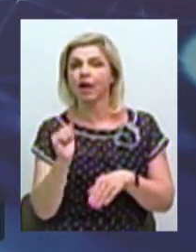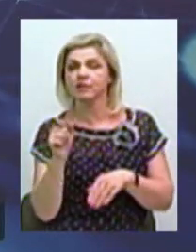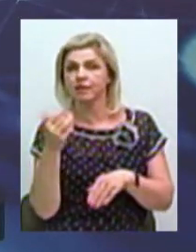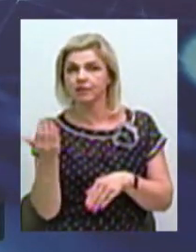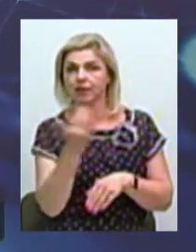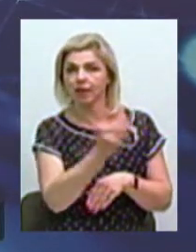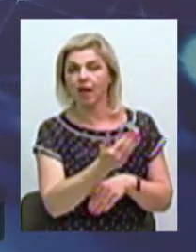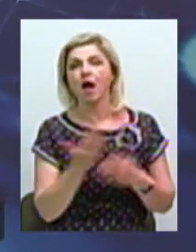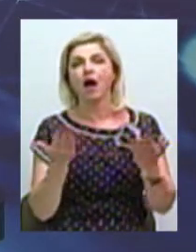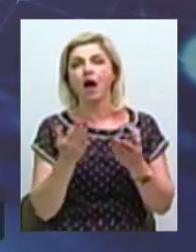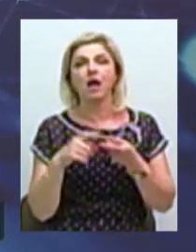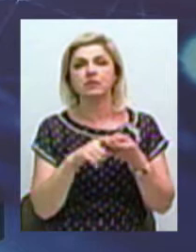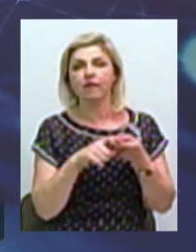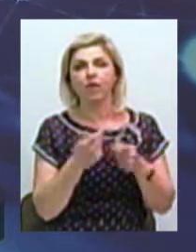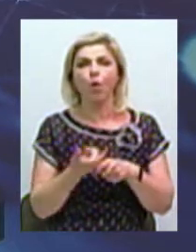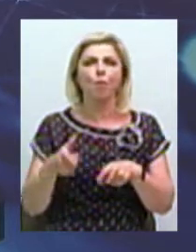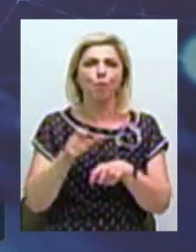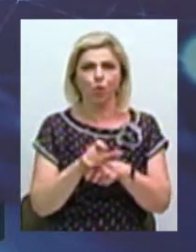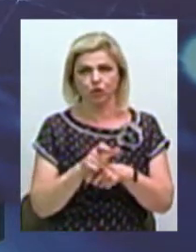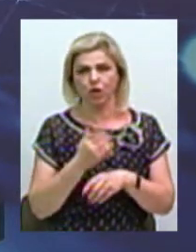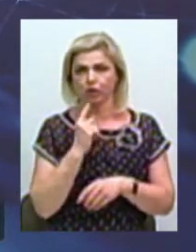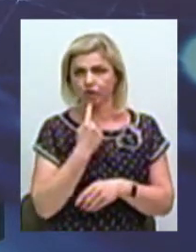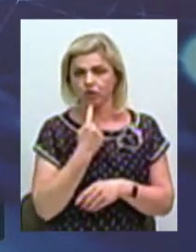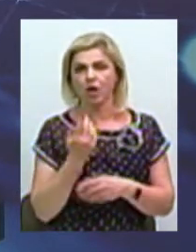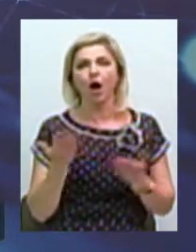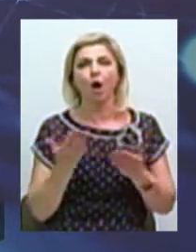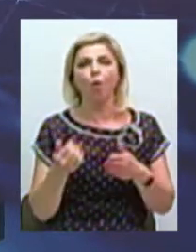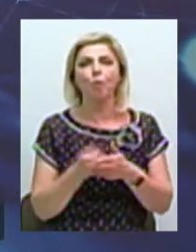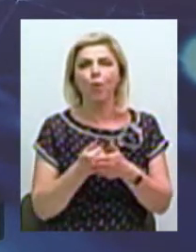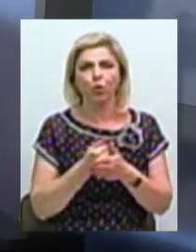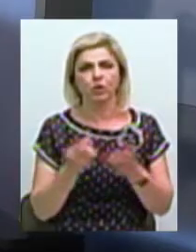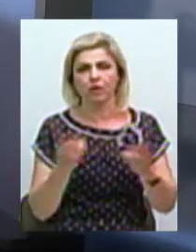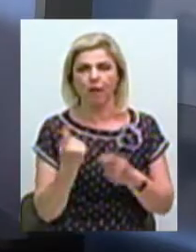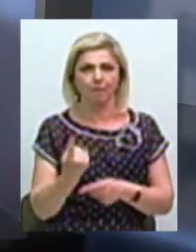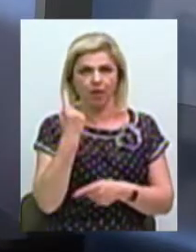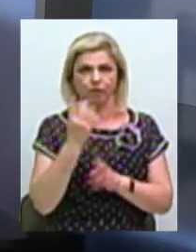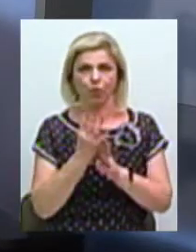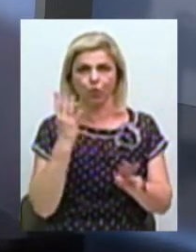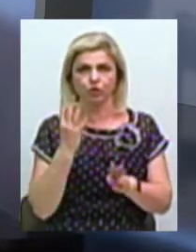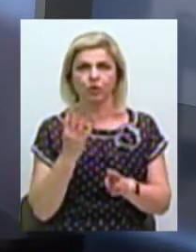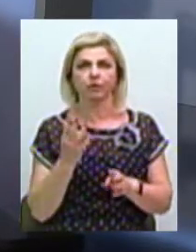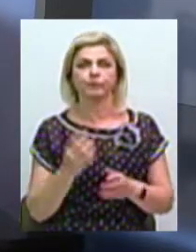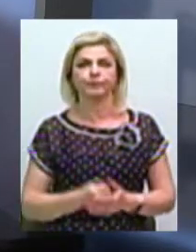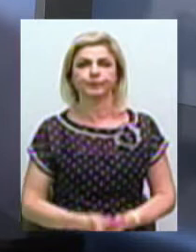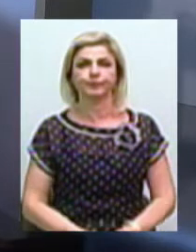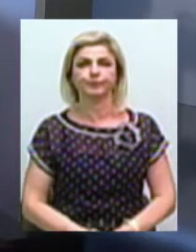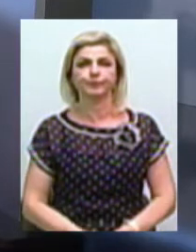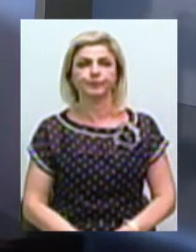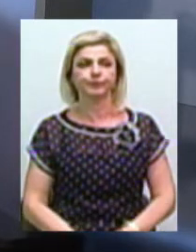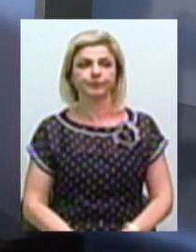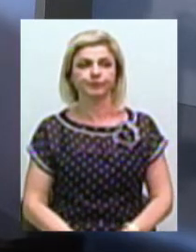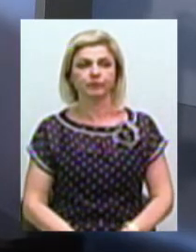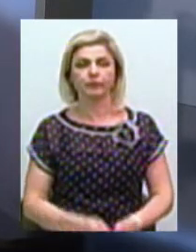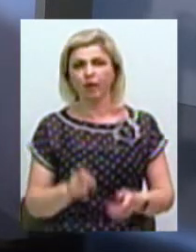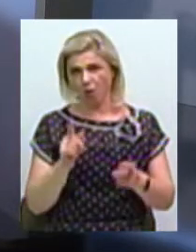цих залежностей більш важка і з якою треба боротись в першу чергу? Чи вони невід'ємні? Фізична